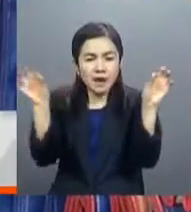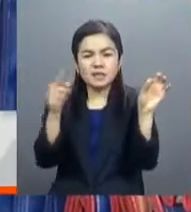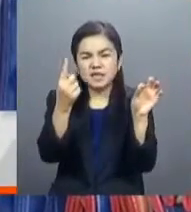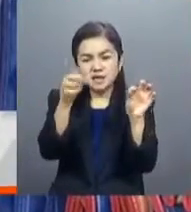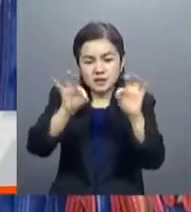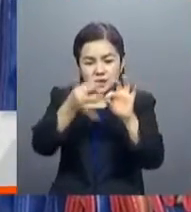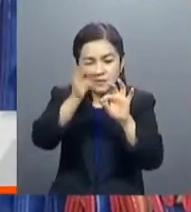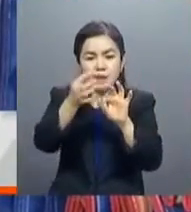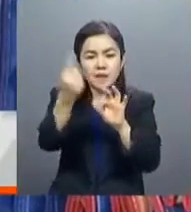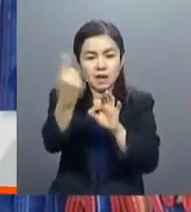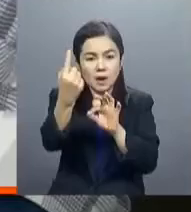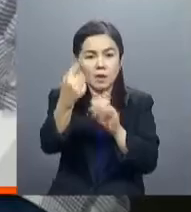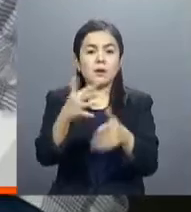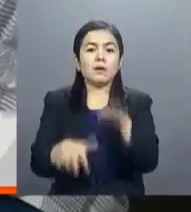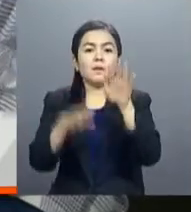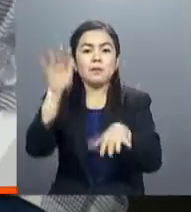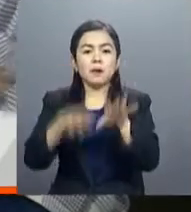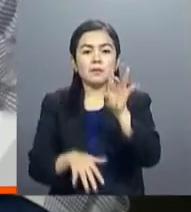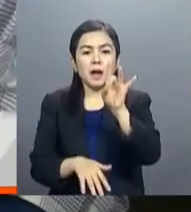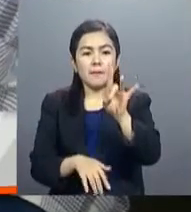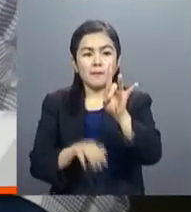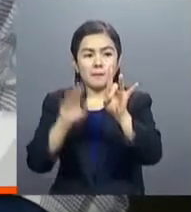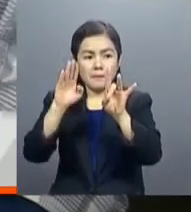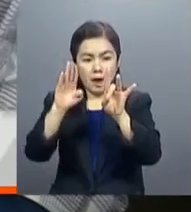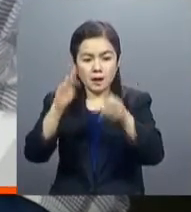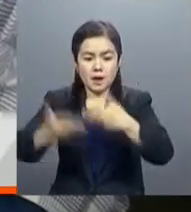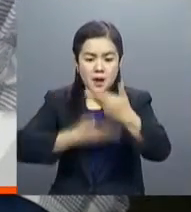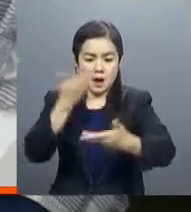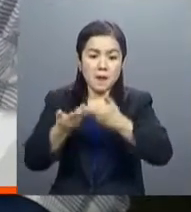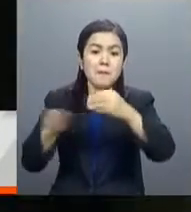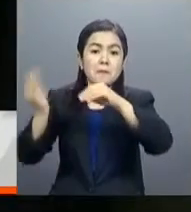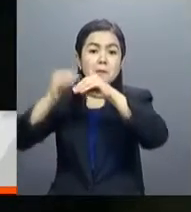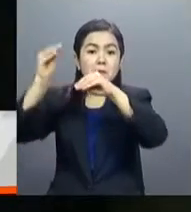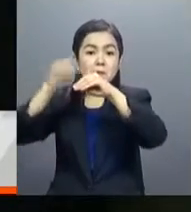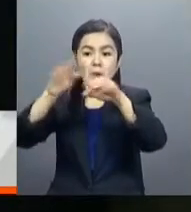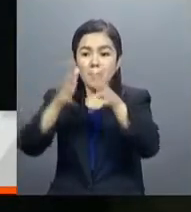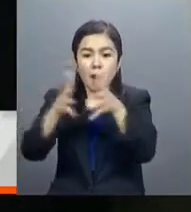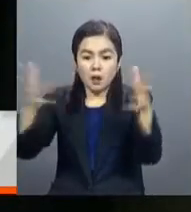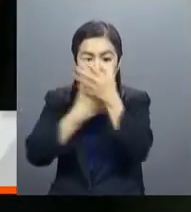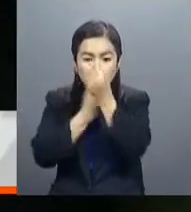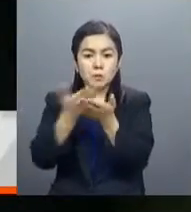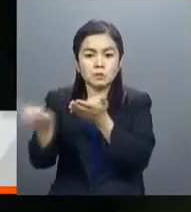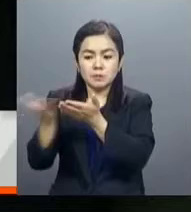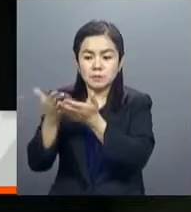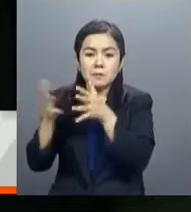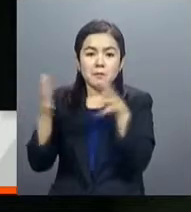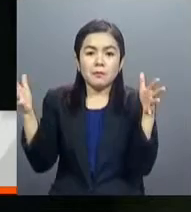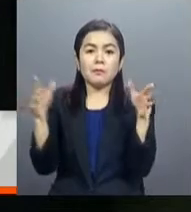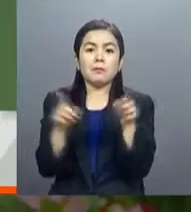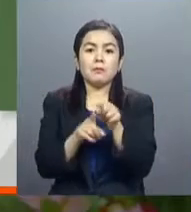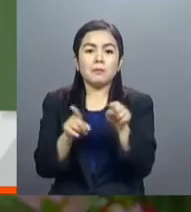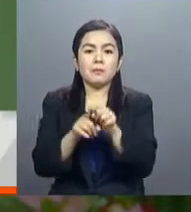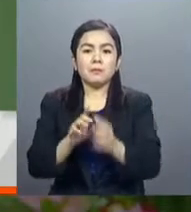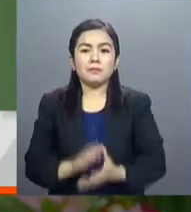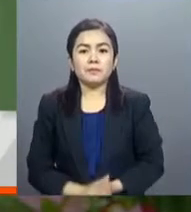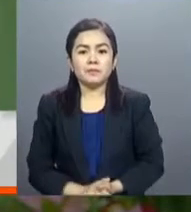เดียวราคาเริ่มต้นใบละ8บาทและมียอดขายเพิ่มขึ้นแทบทุกร้านค่ะอาจารย์สาข